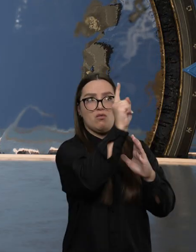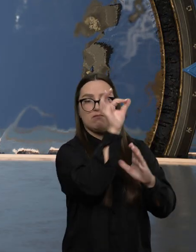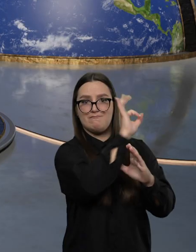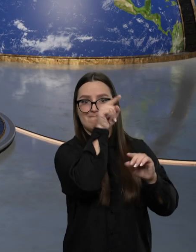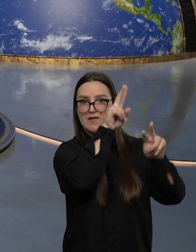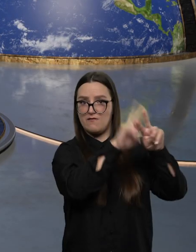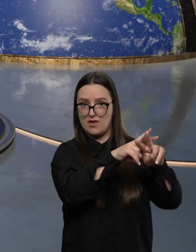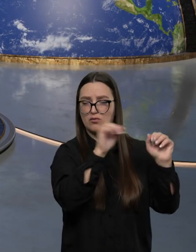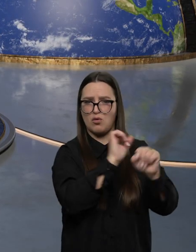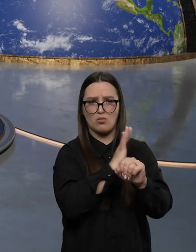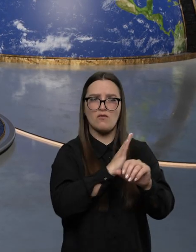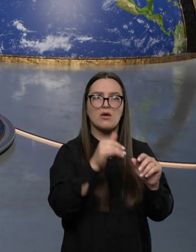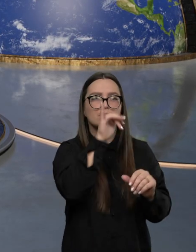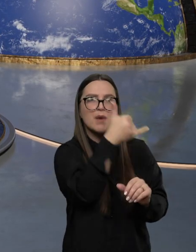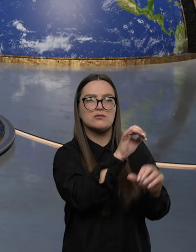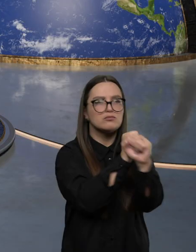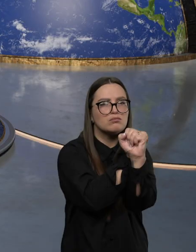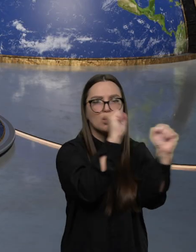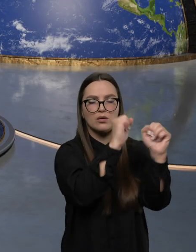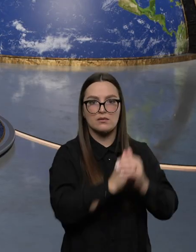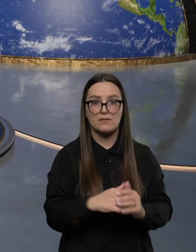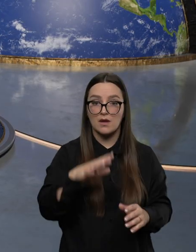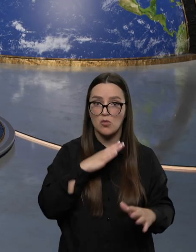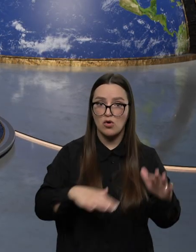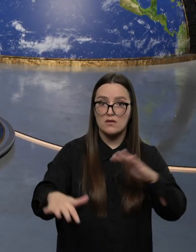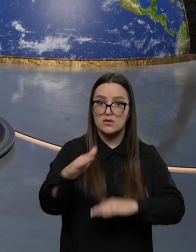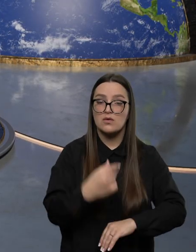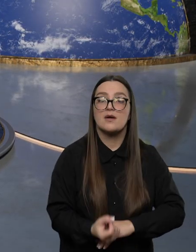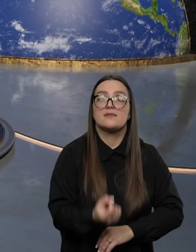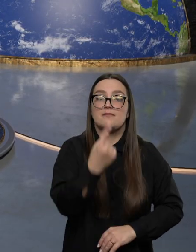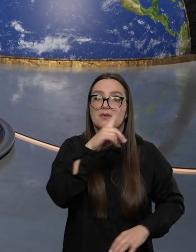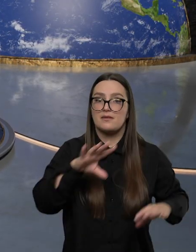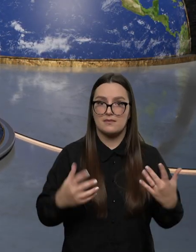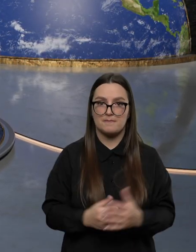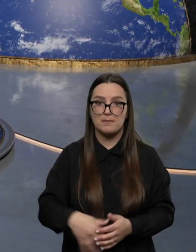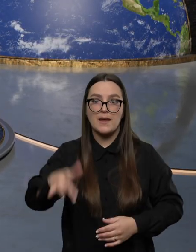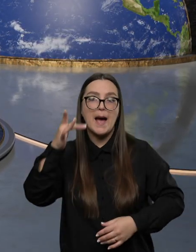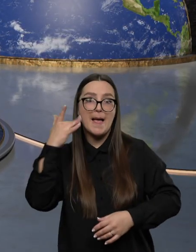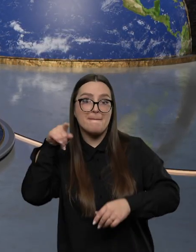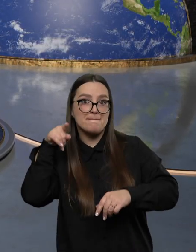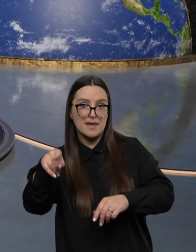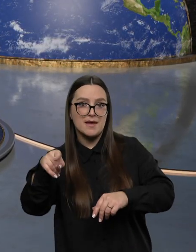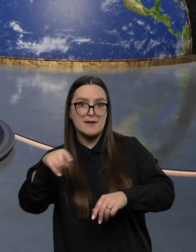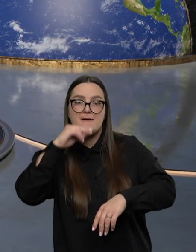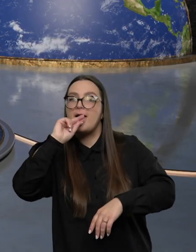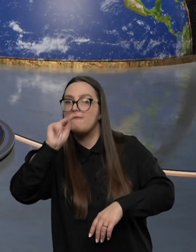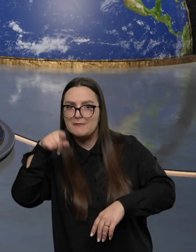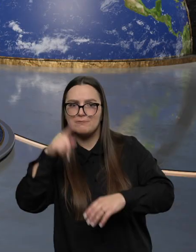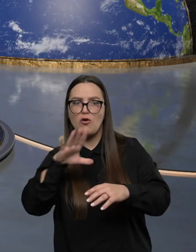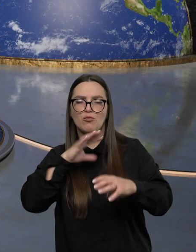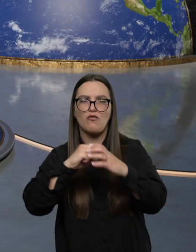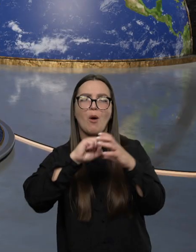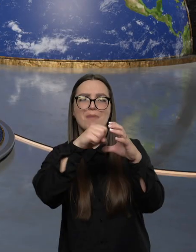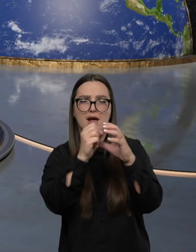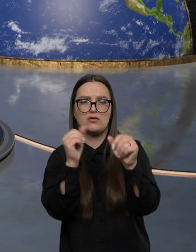kosmose. Ir nutiko toks nuotykis, kad JAV susprogdinus